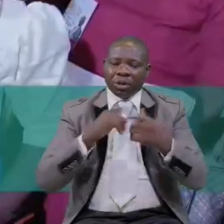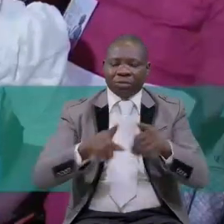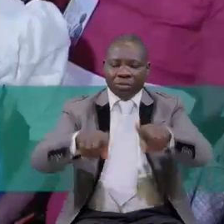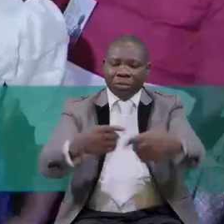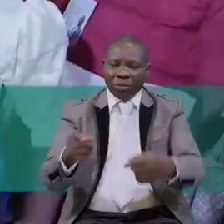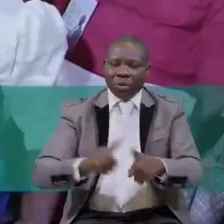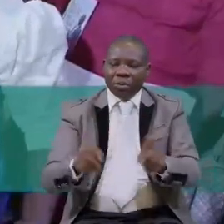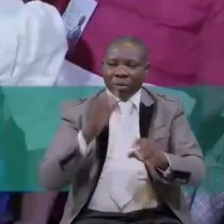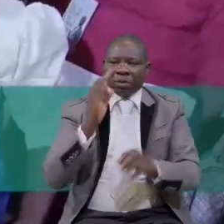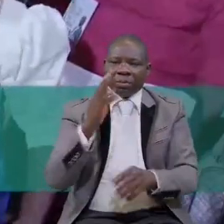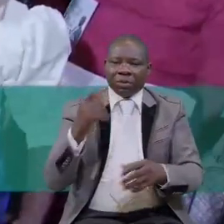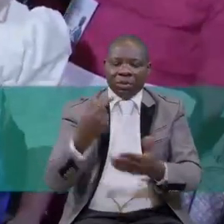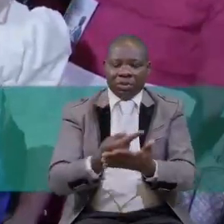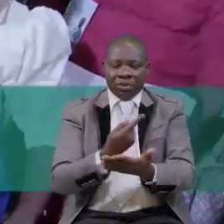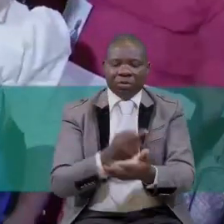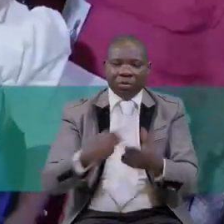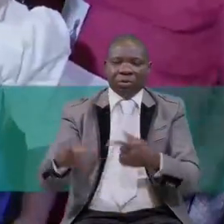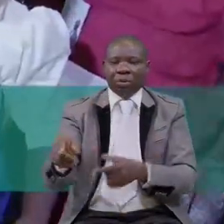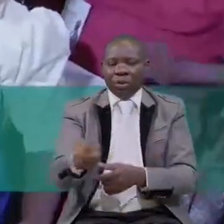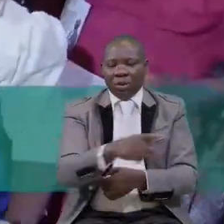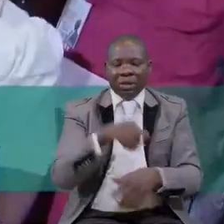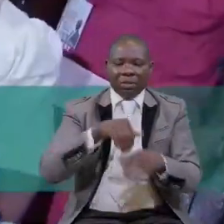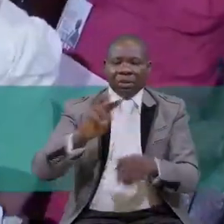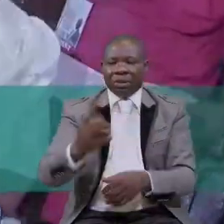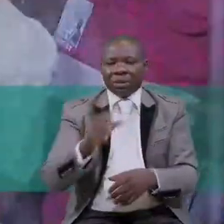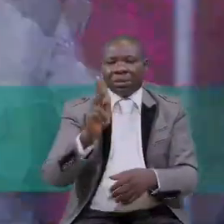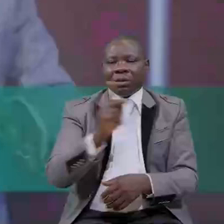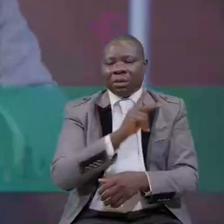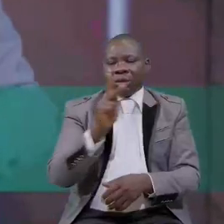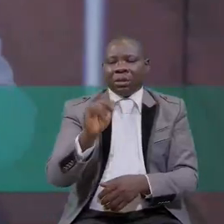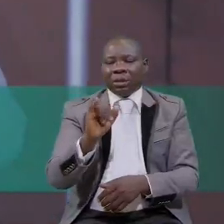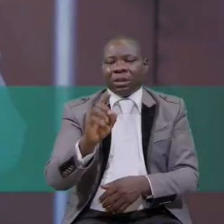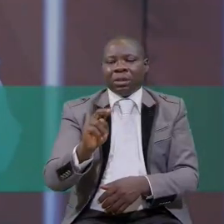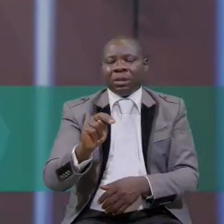l'évangile. En 2 Rois, chapitre 2,